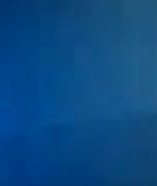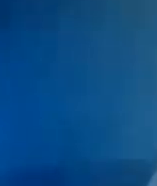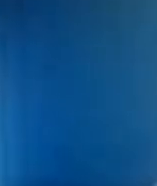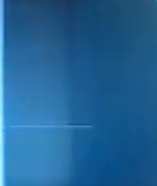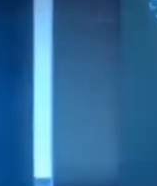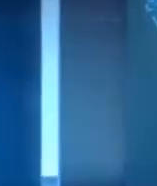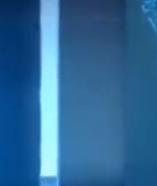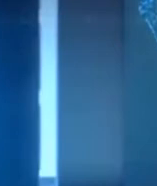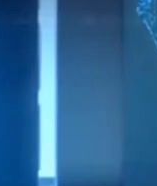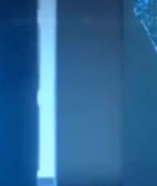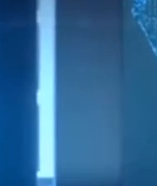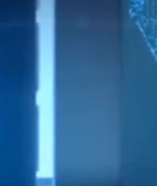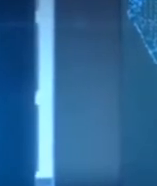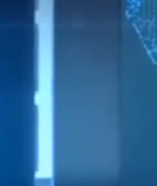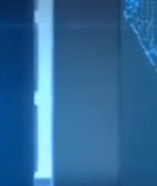Жетісу телеарнасы.